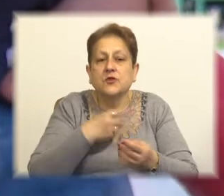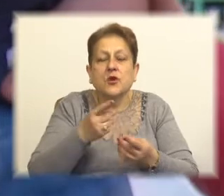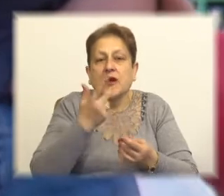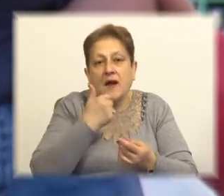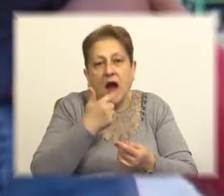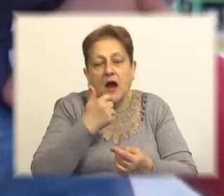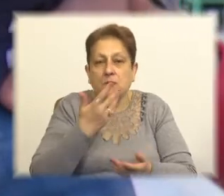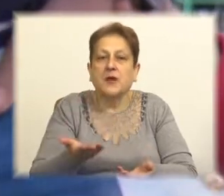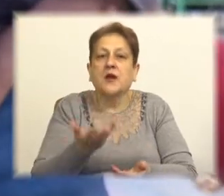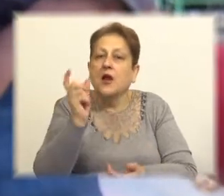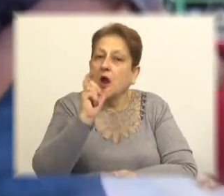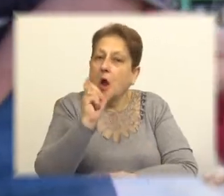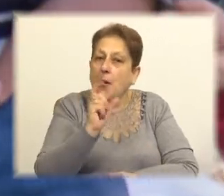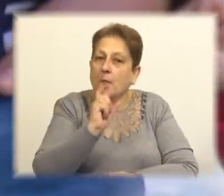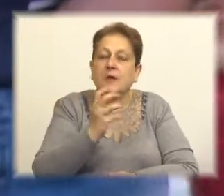քցում